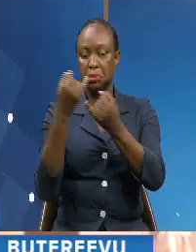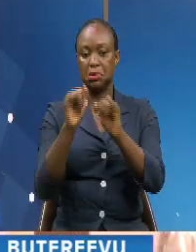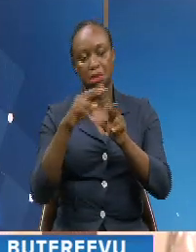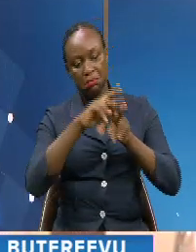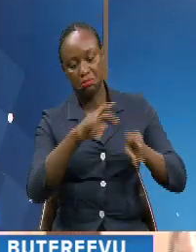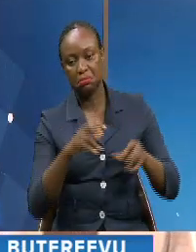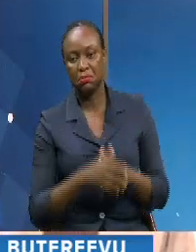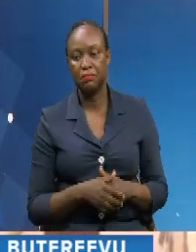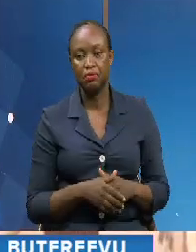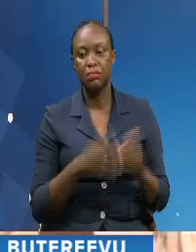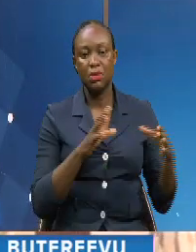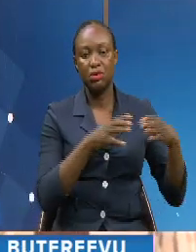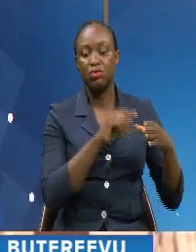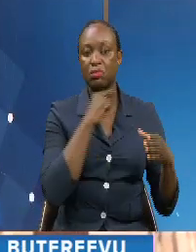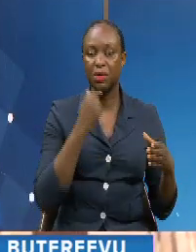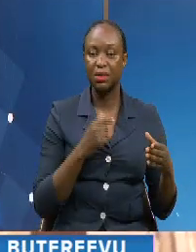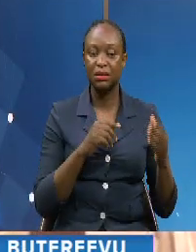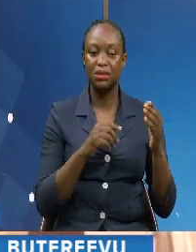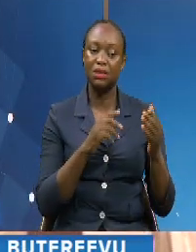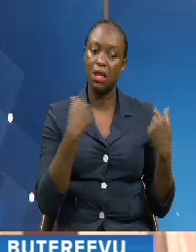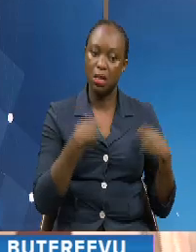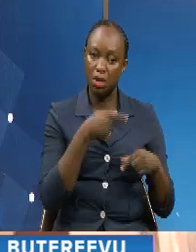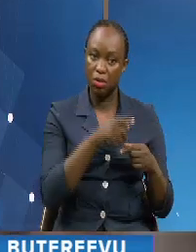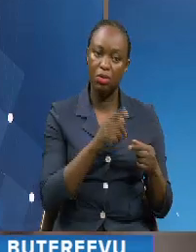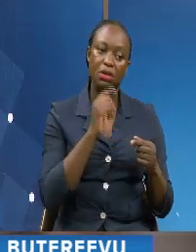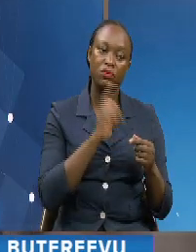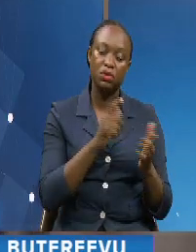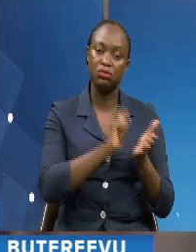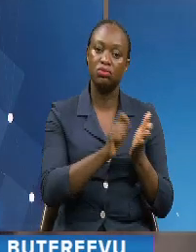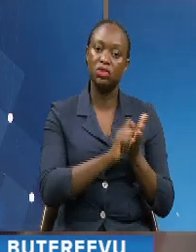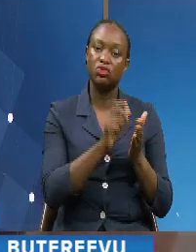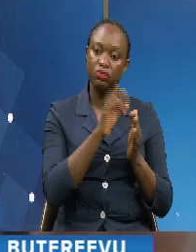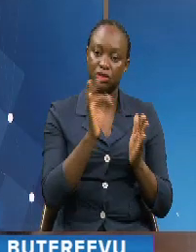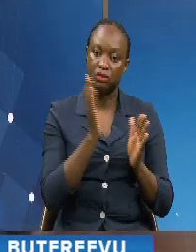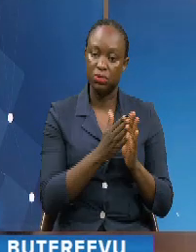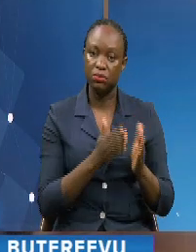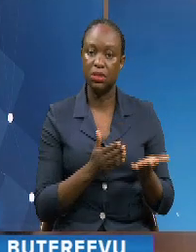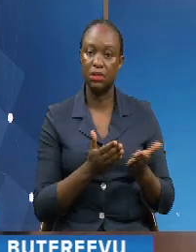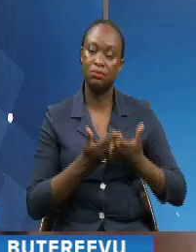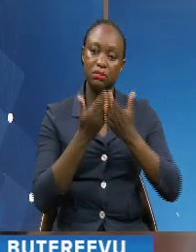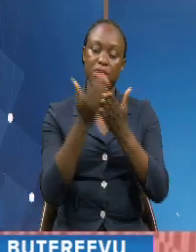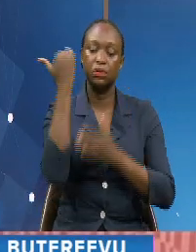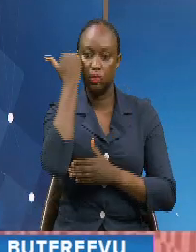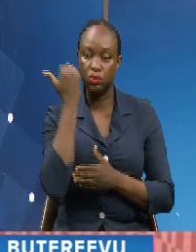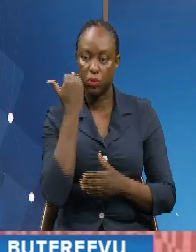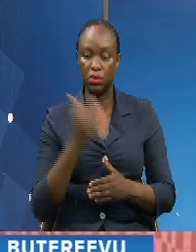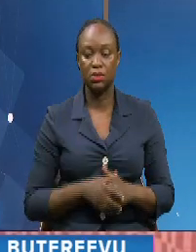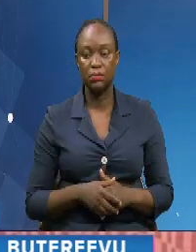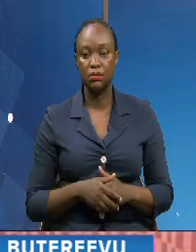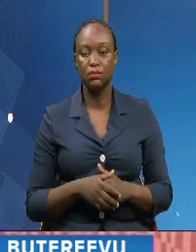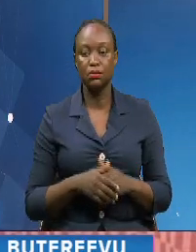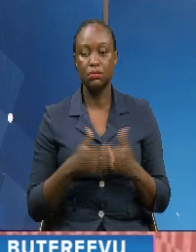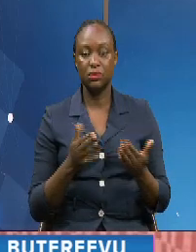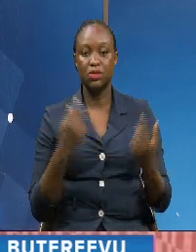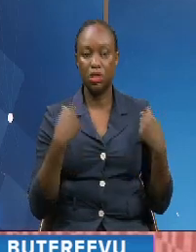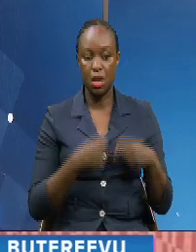bano balagidde bannamateeka baabwe okukola ekiwandiiko ekitongole era ensonga bazitwale bunnambiro mu kkooti. Munnamateeka w'abasumba